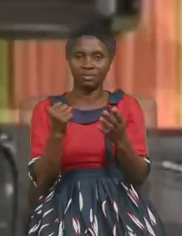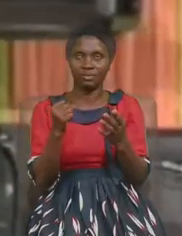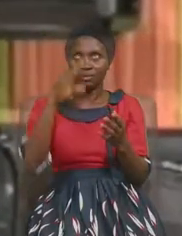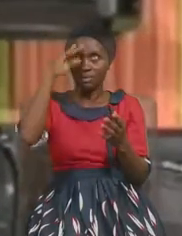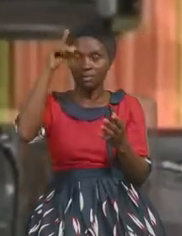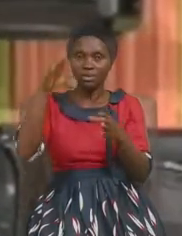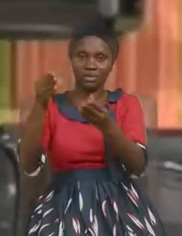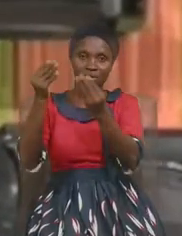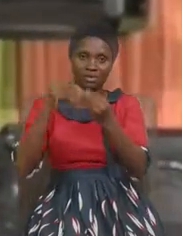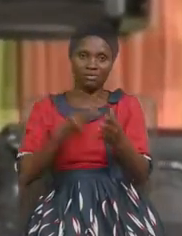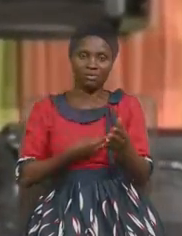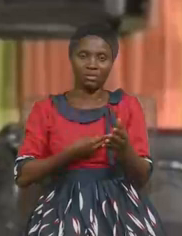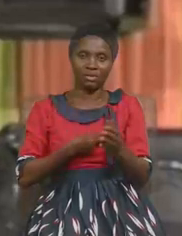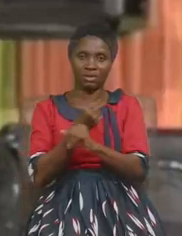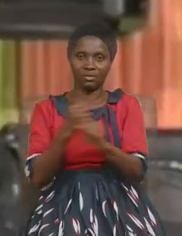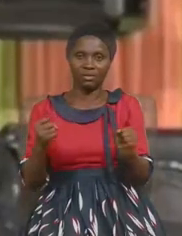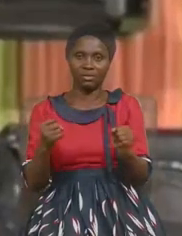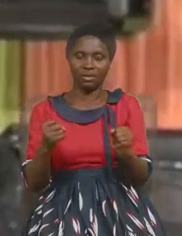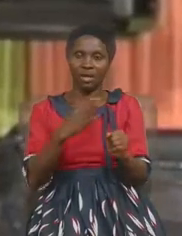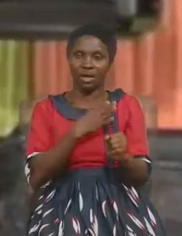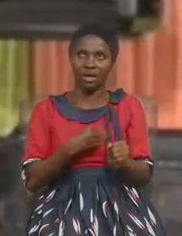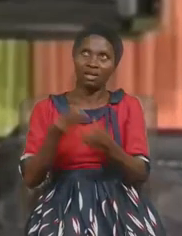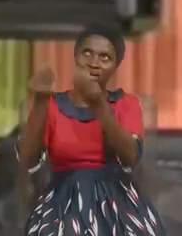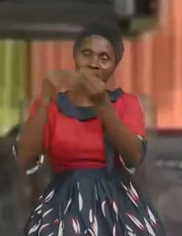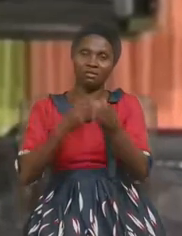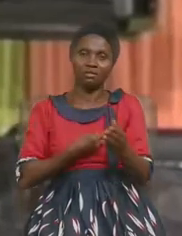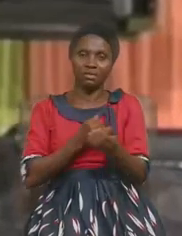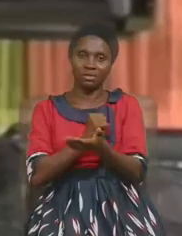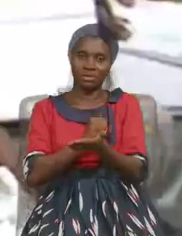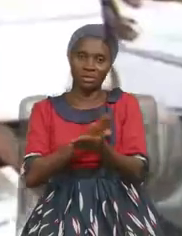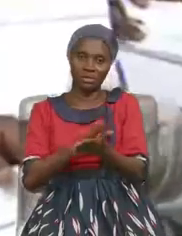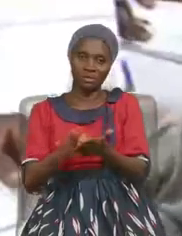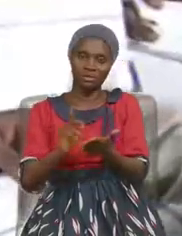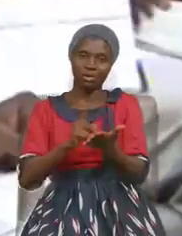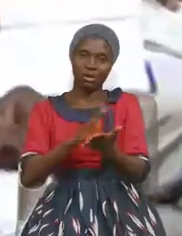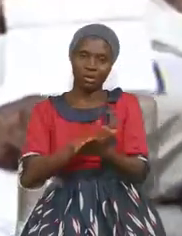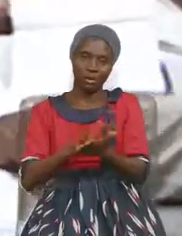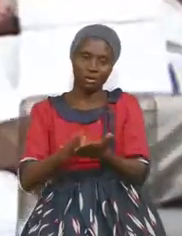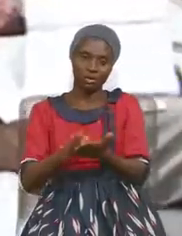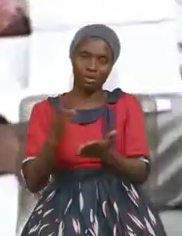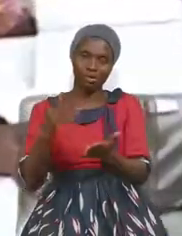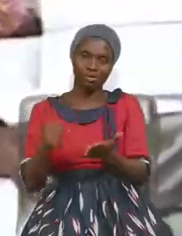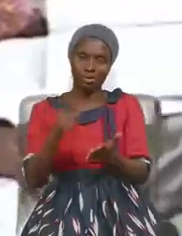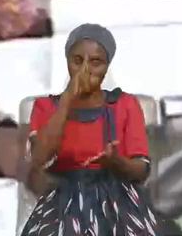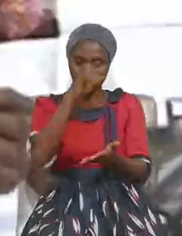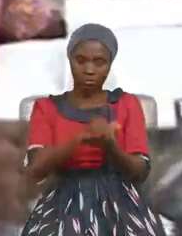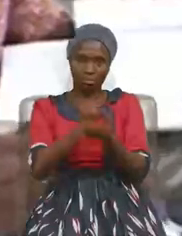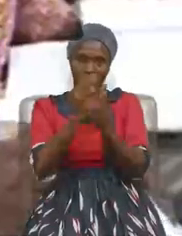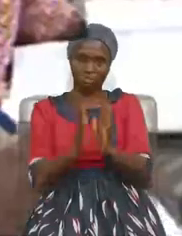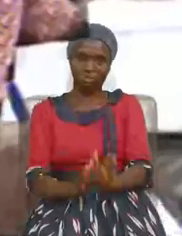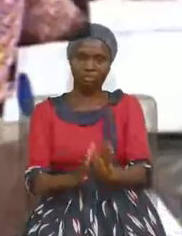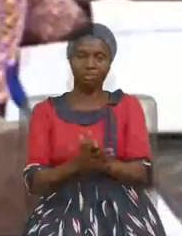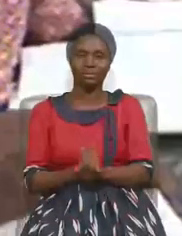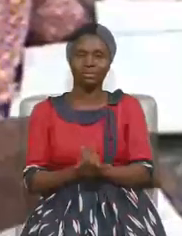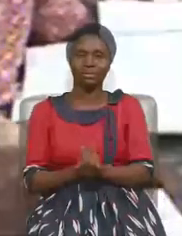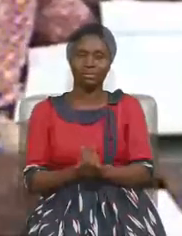salut. Et ensuite, il nous accorde la sanctification, la pureté des saints. En Tite, au chapitre